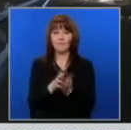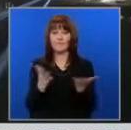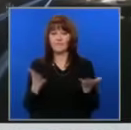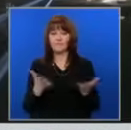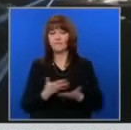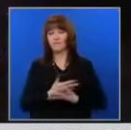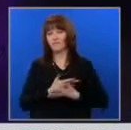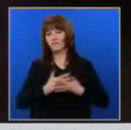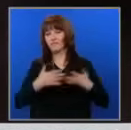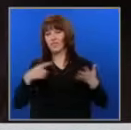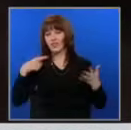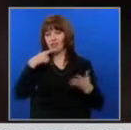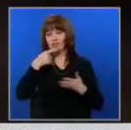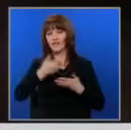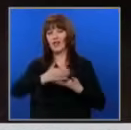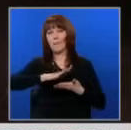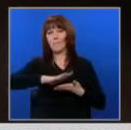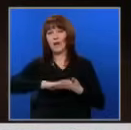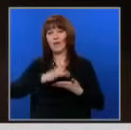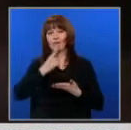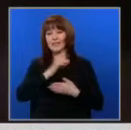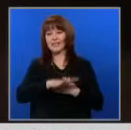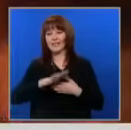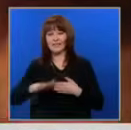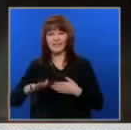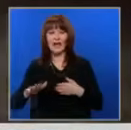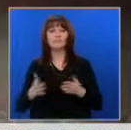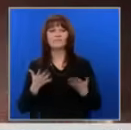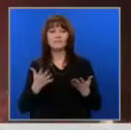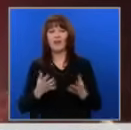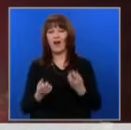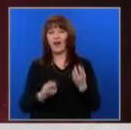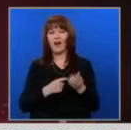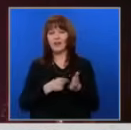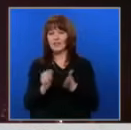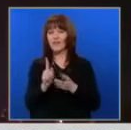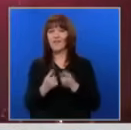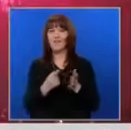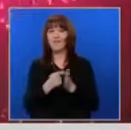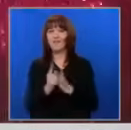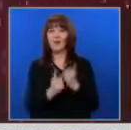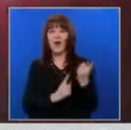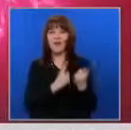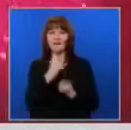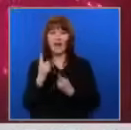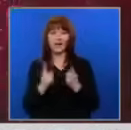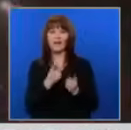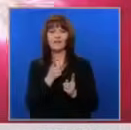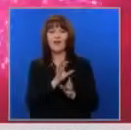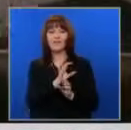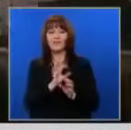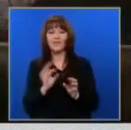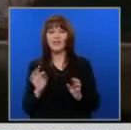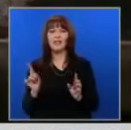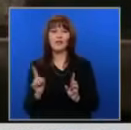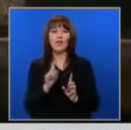прояви и червени пликове пълни с пари за децата. Така азиатският свят посрещна нова година по лунния календар. Китайският зодиак винаги се съчетава с